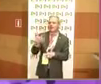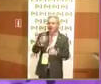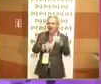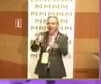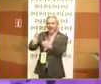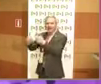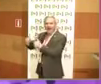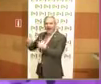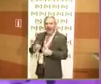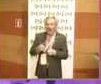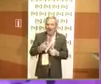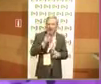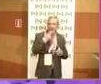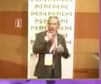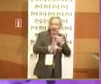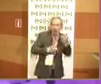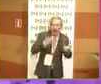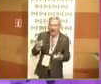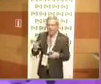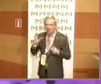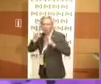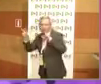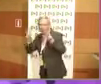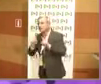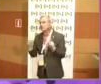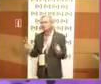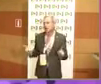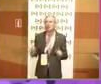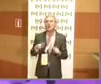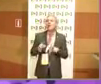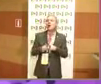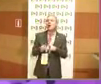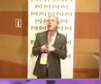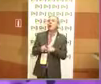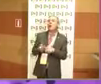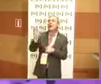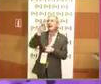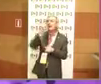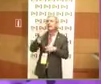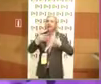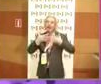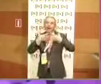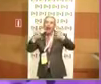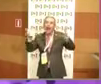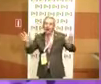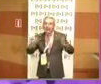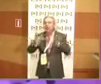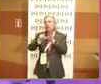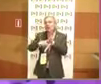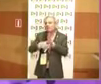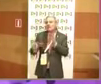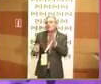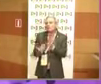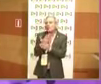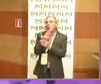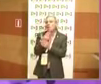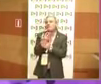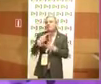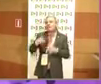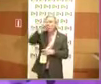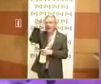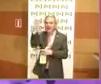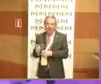in chi si insulta o chi urla, ma capire come aprire davvero una fase nuova nei confronti del nostro